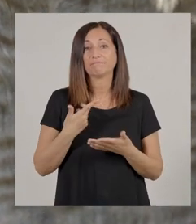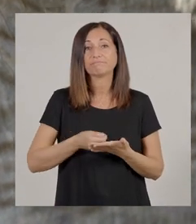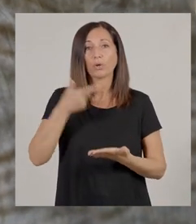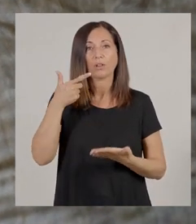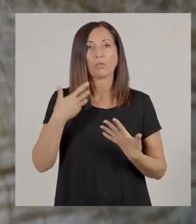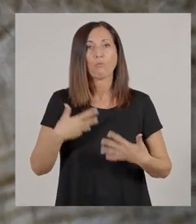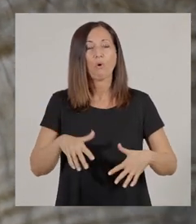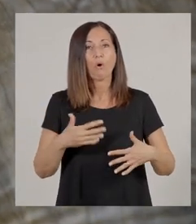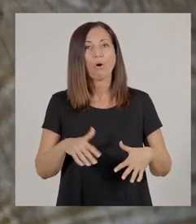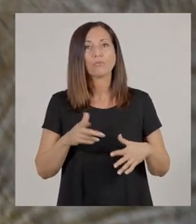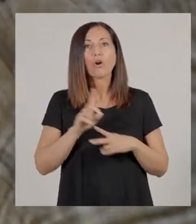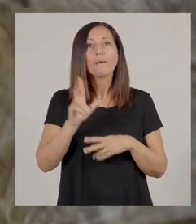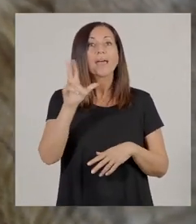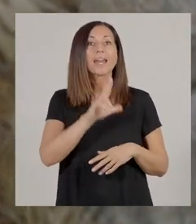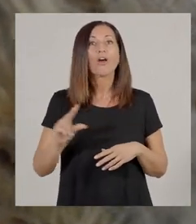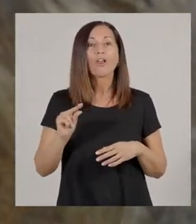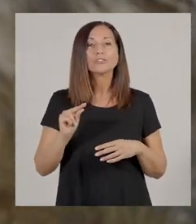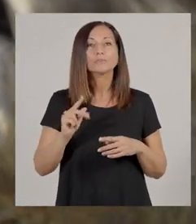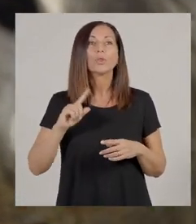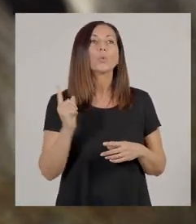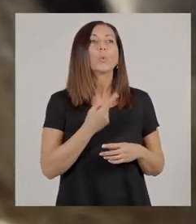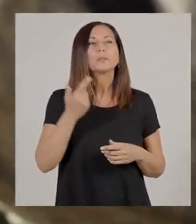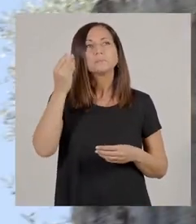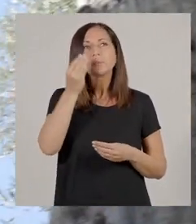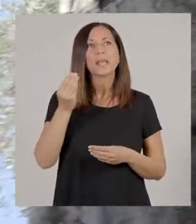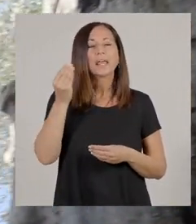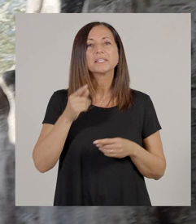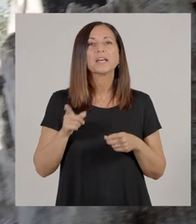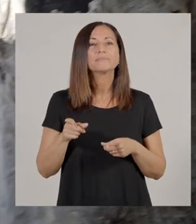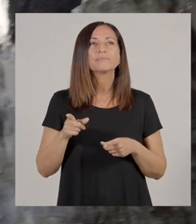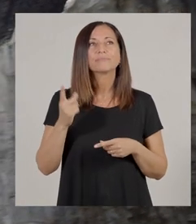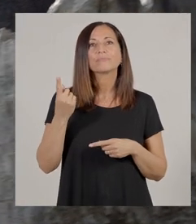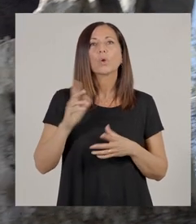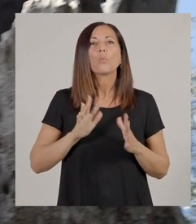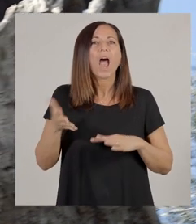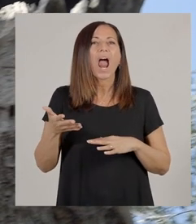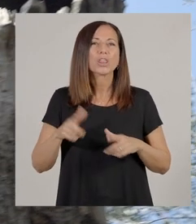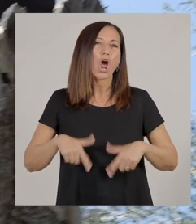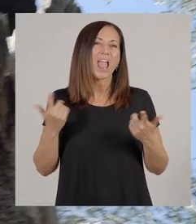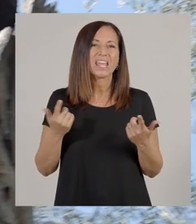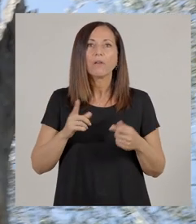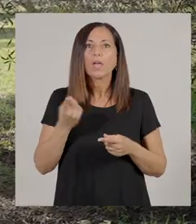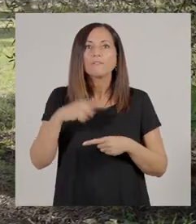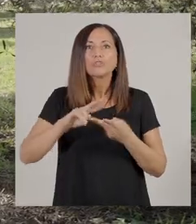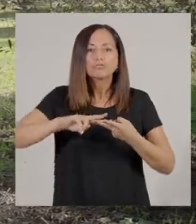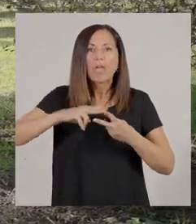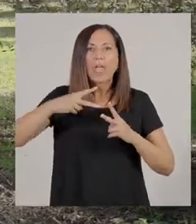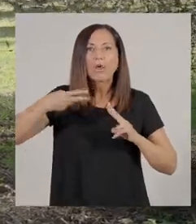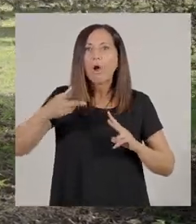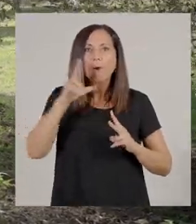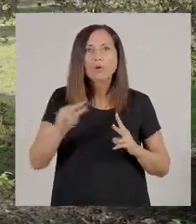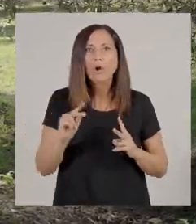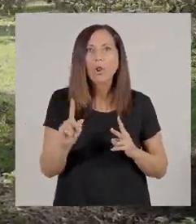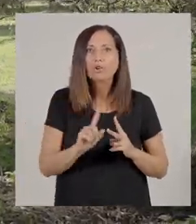molto importante, e per un riconoscimento. Tutti pensavano che fosse un altro olivo, invece era un